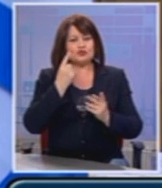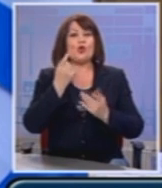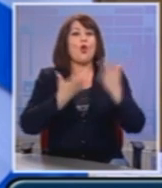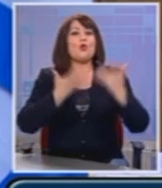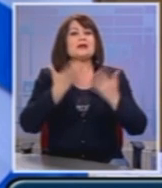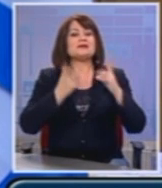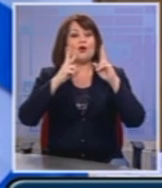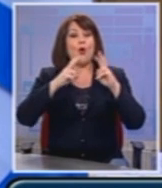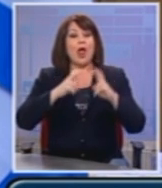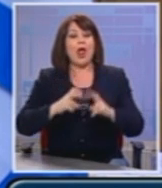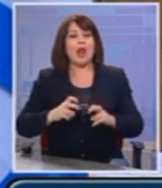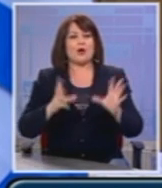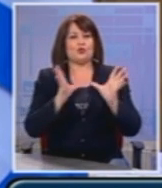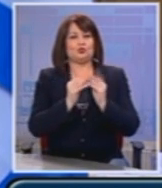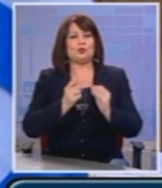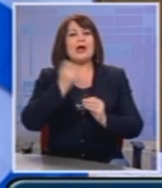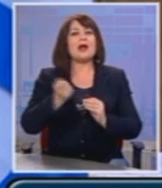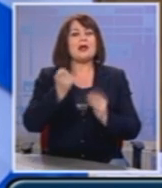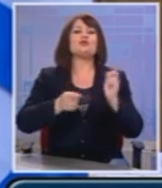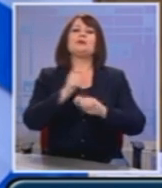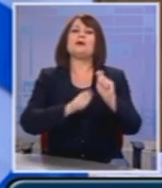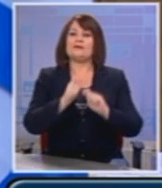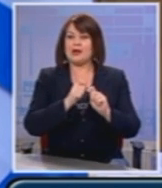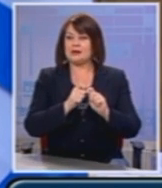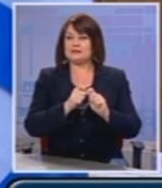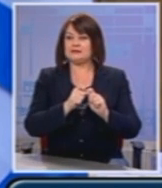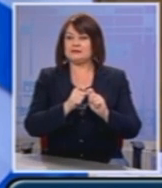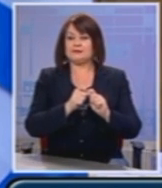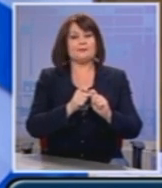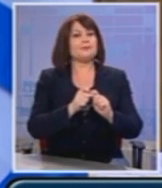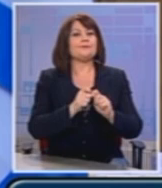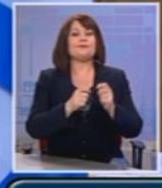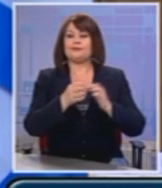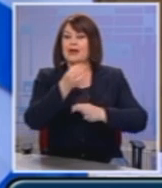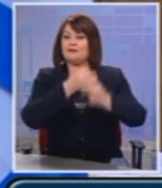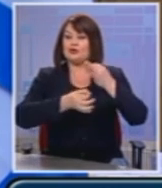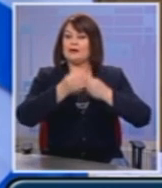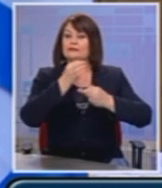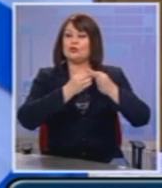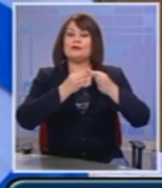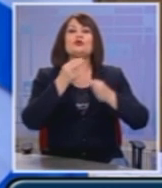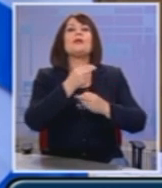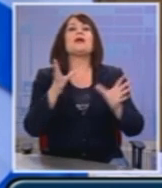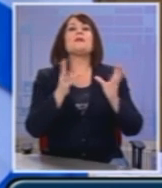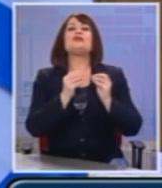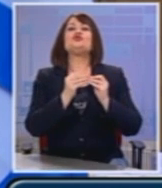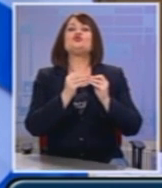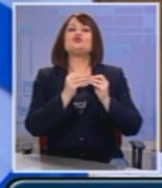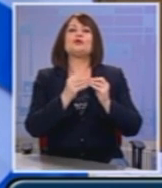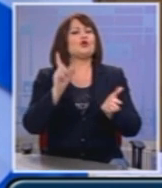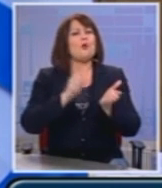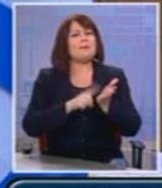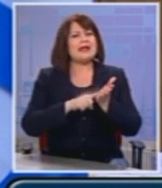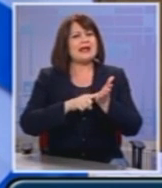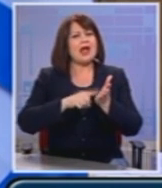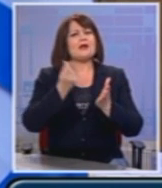έλεγχο του χρέους να συγκροτήσει τα επιχειρήματα σχετικά τα νομικά